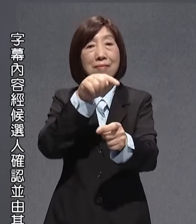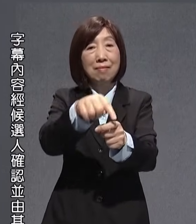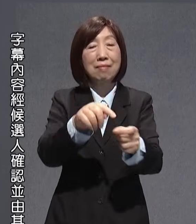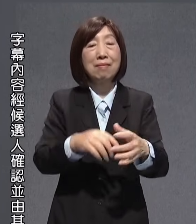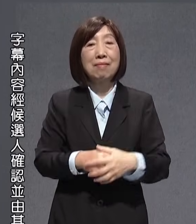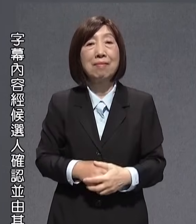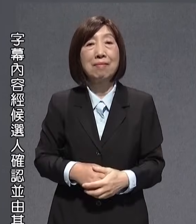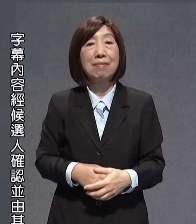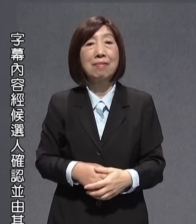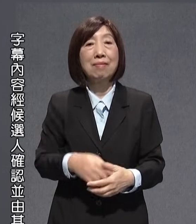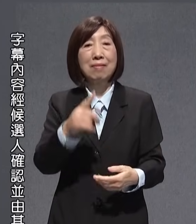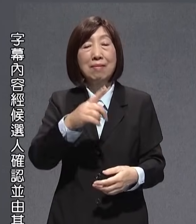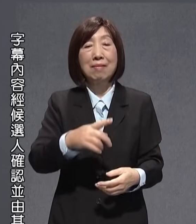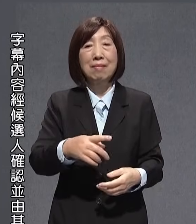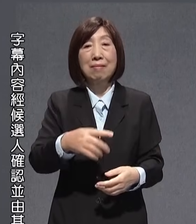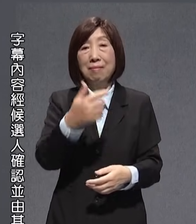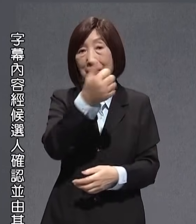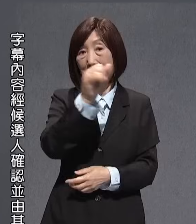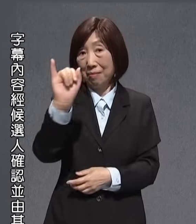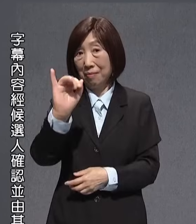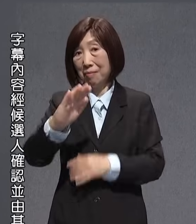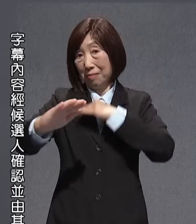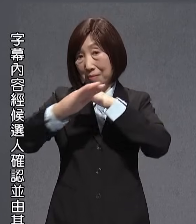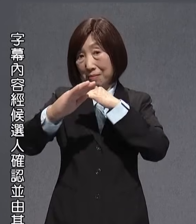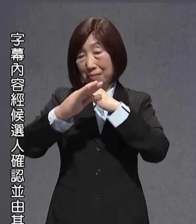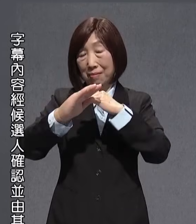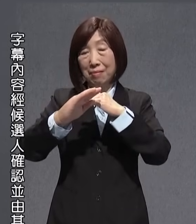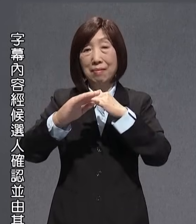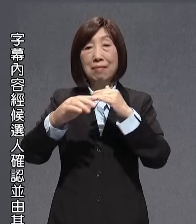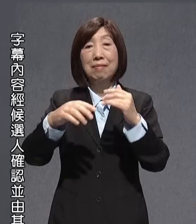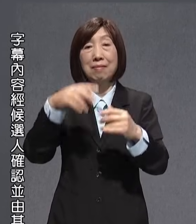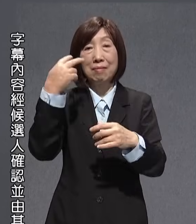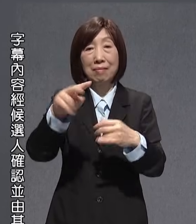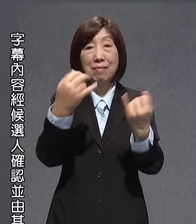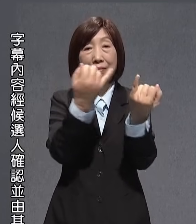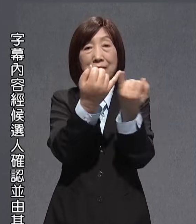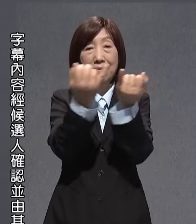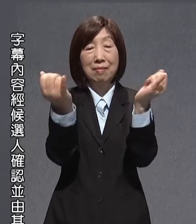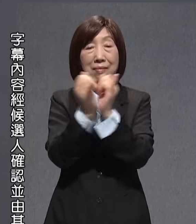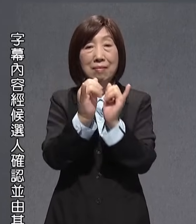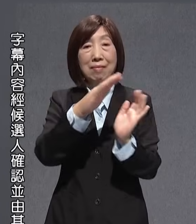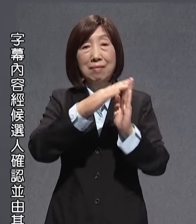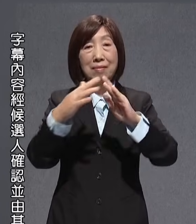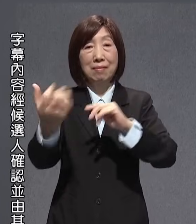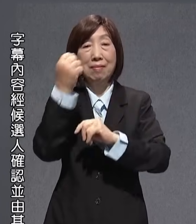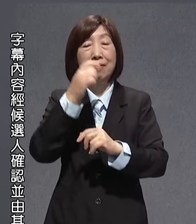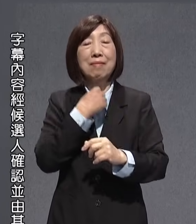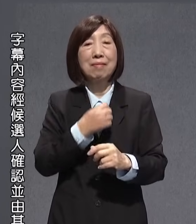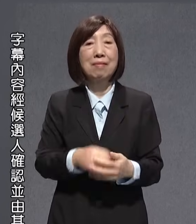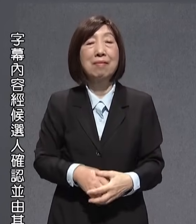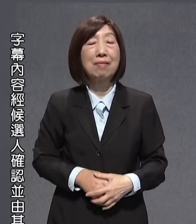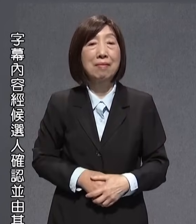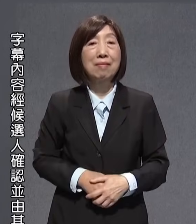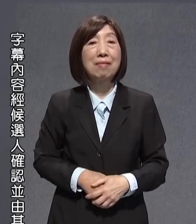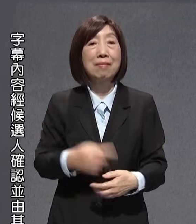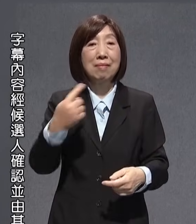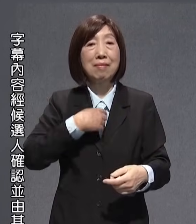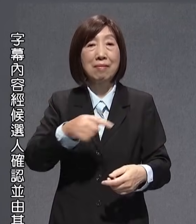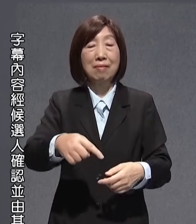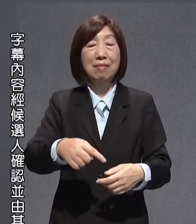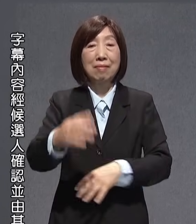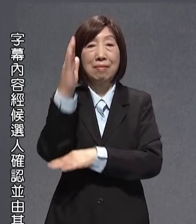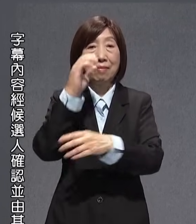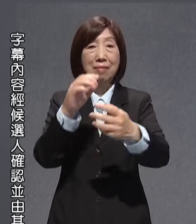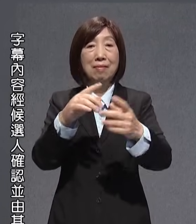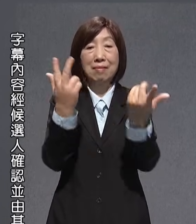SDGs 中的实现性别平等以及女性赋权。所以我新北市那小内阁1/3，我也